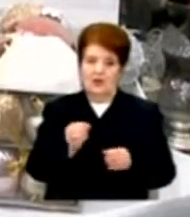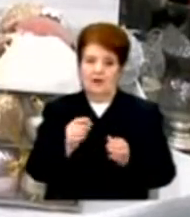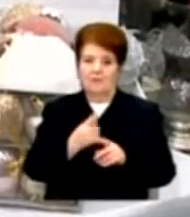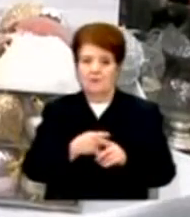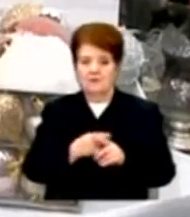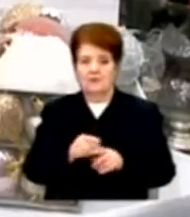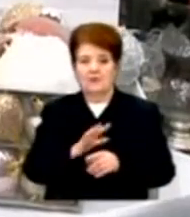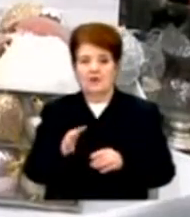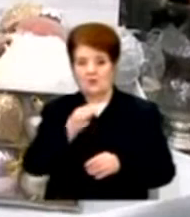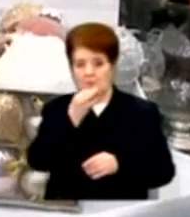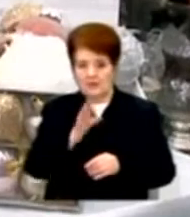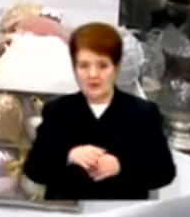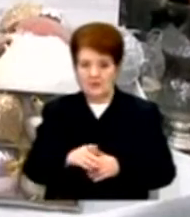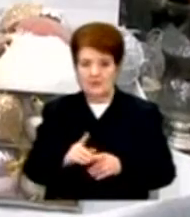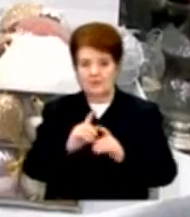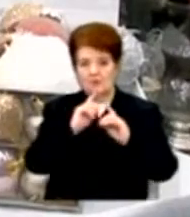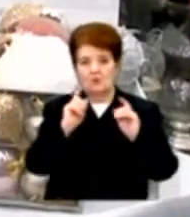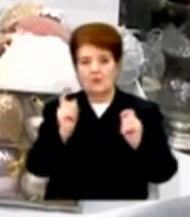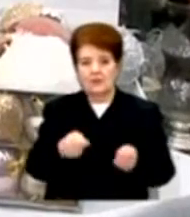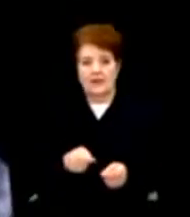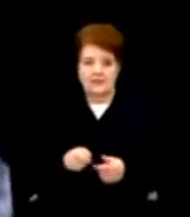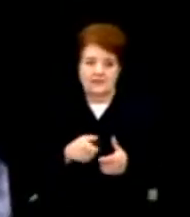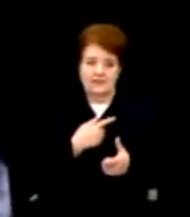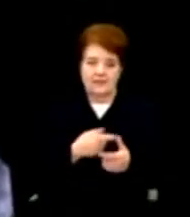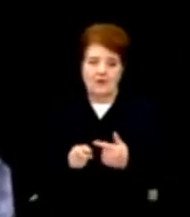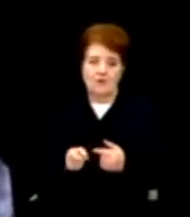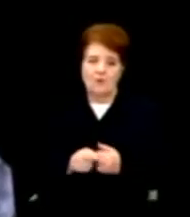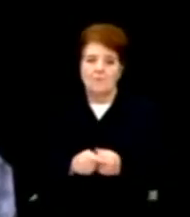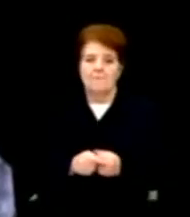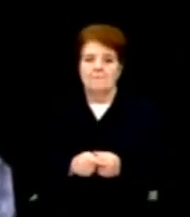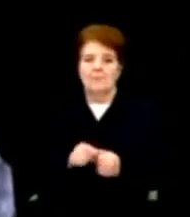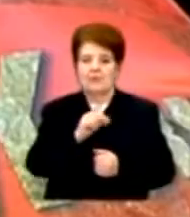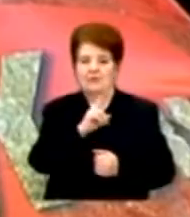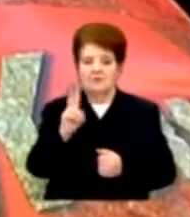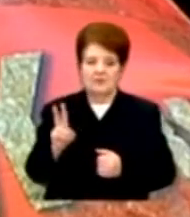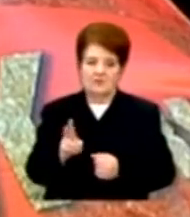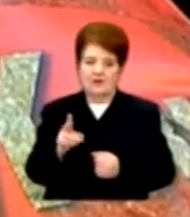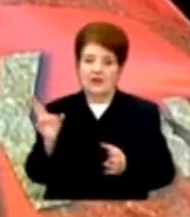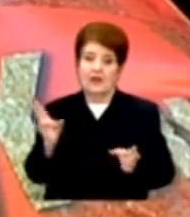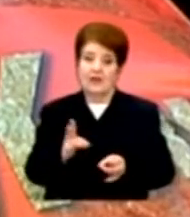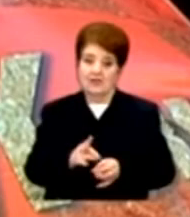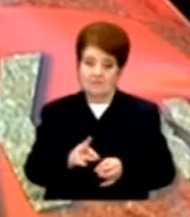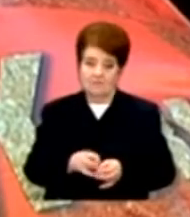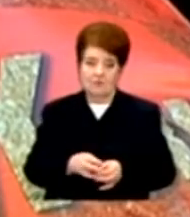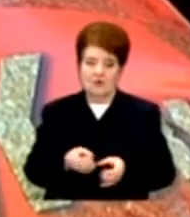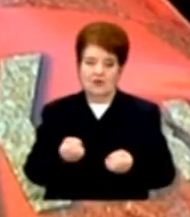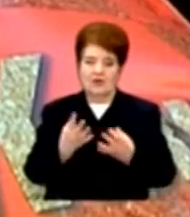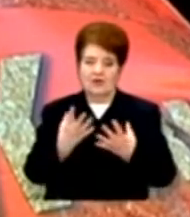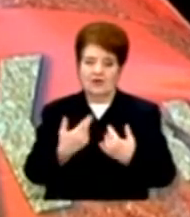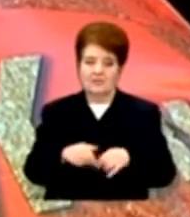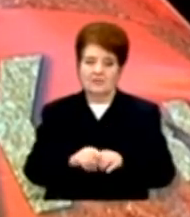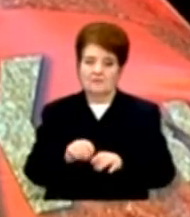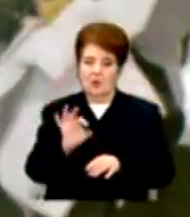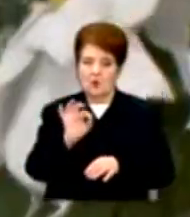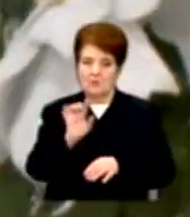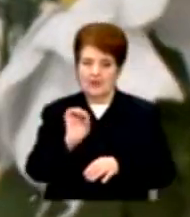dăruim mai departe. Mai degrabă îl vom dona sau căutăm pe cineva care are nevoie în mod clar de un asemenea